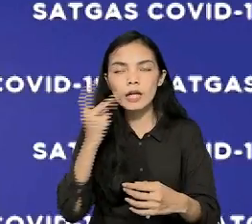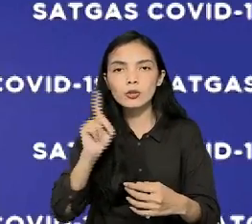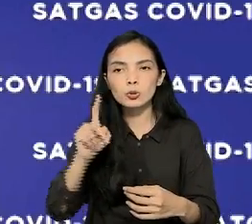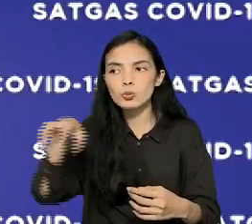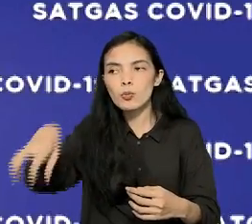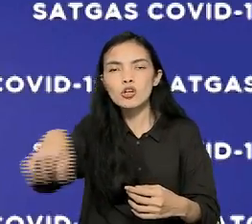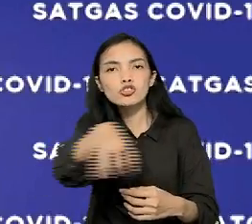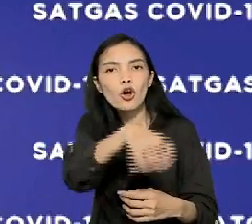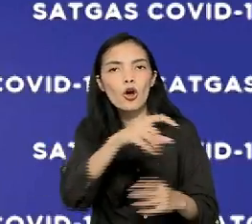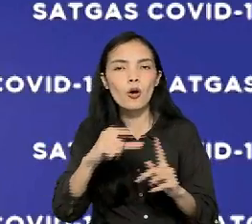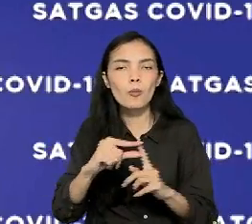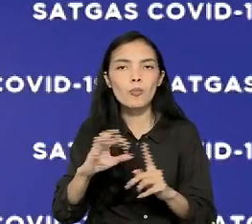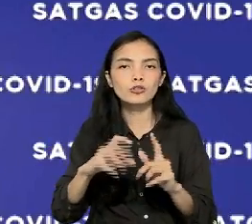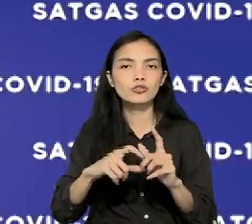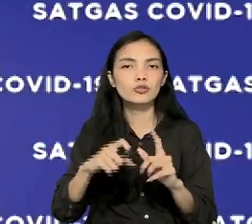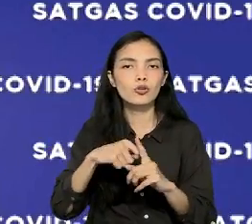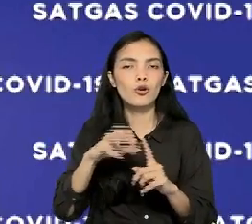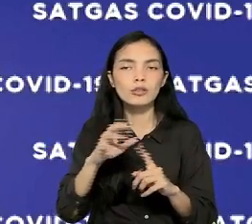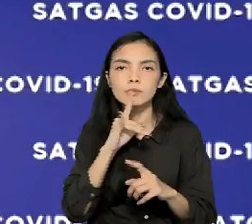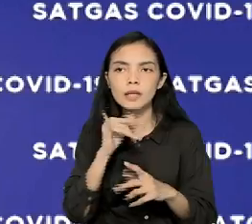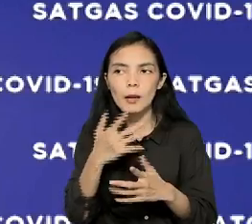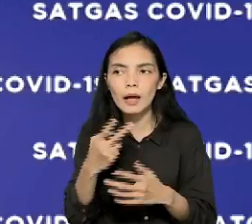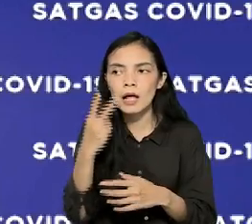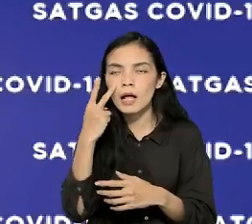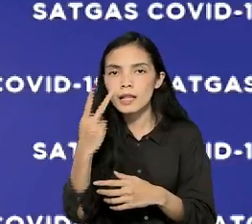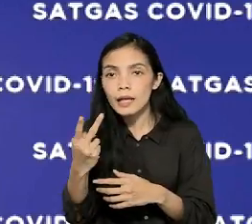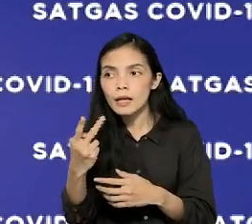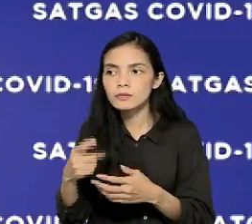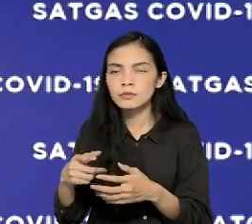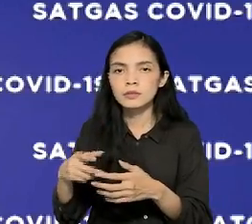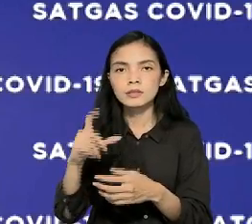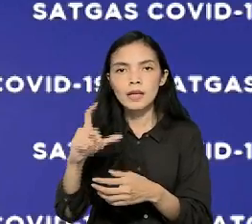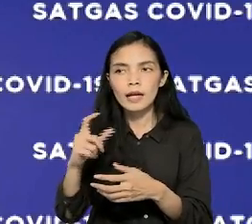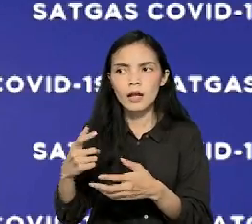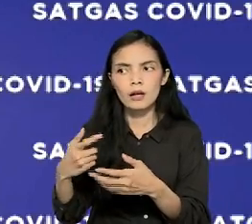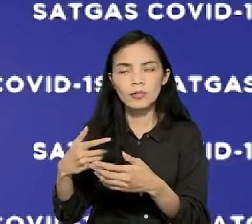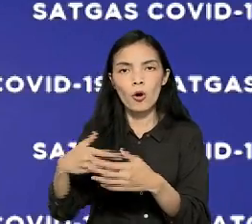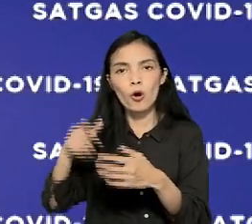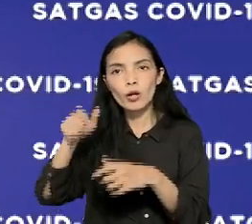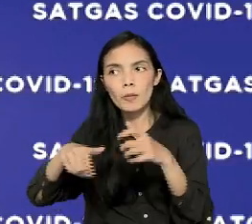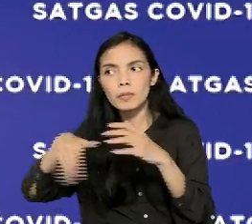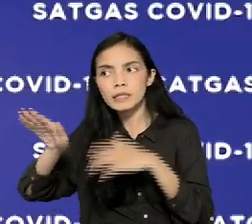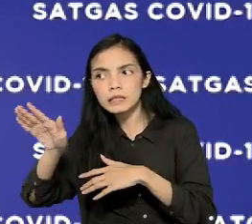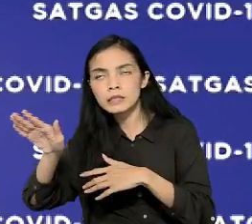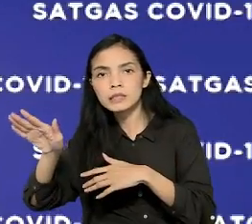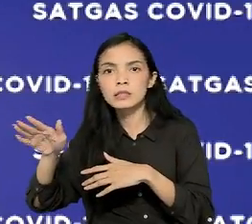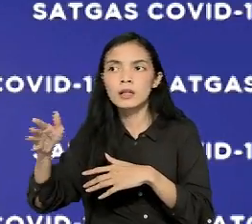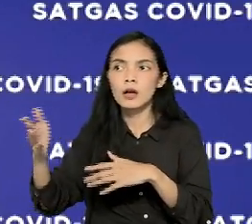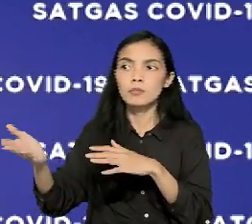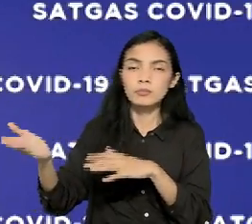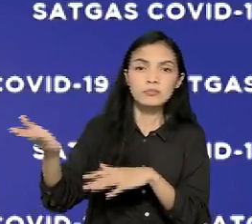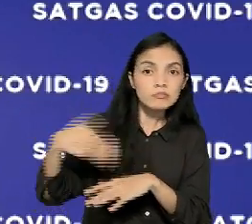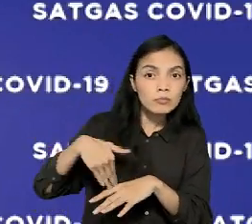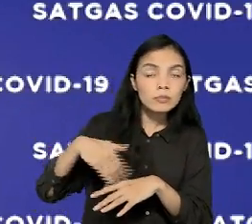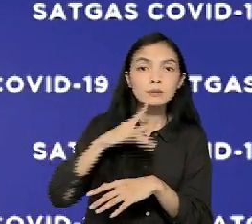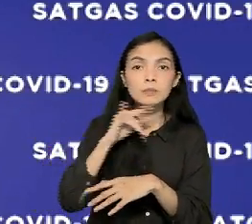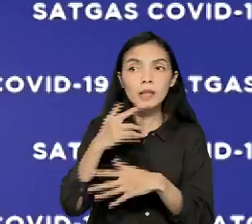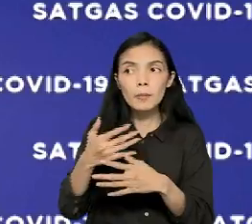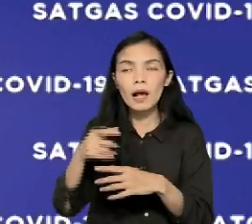termasuk pencatatan dan pelaporan kasus. Untuk itu, mohon kembali setiap pemerintah